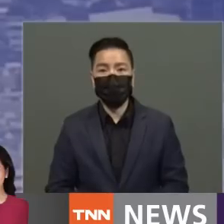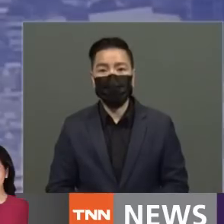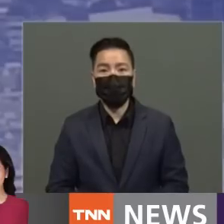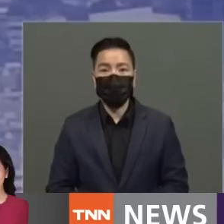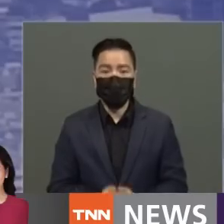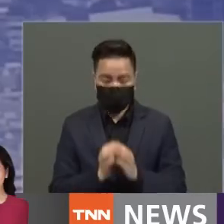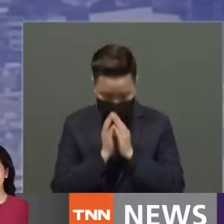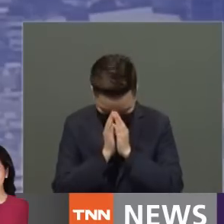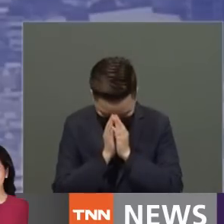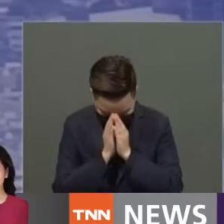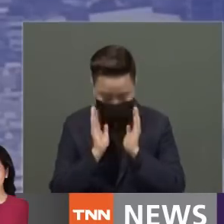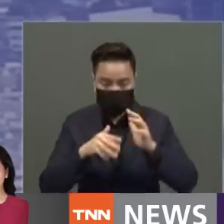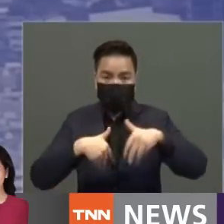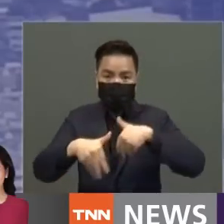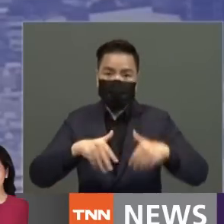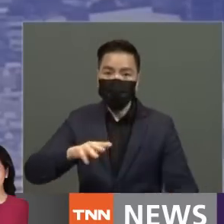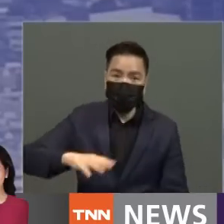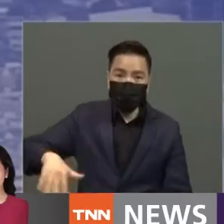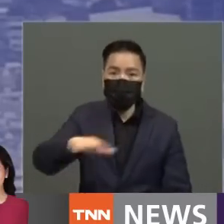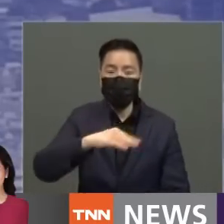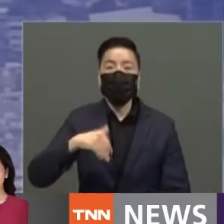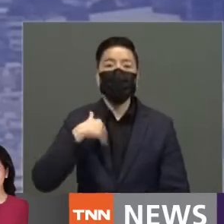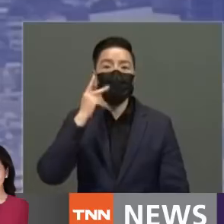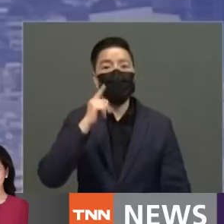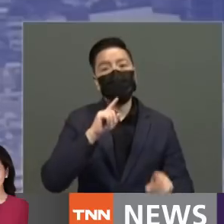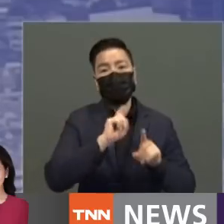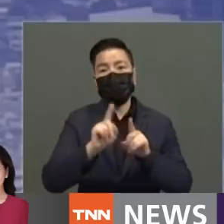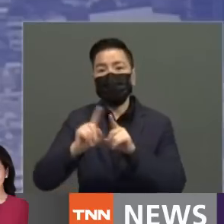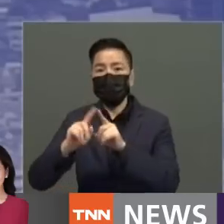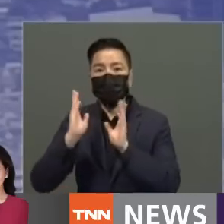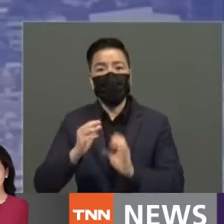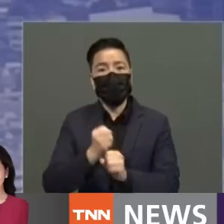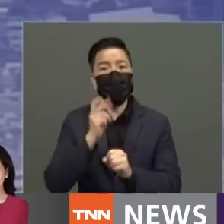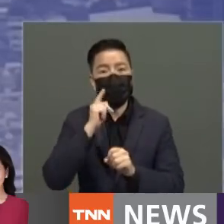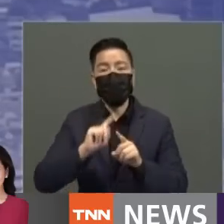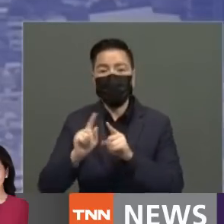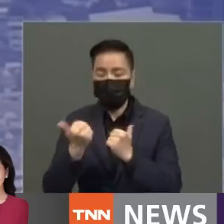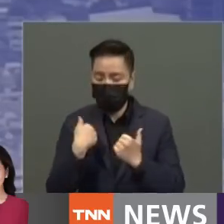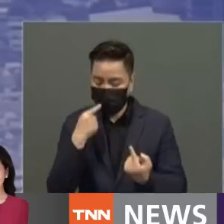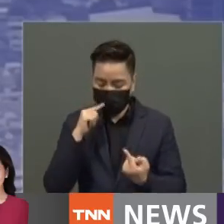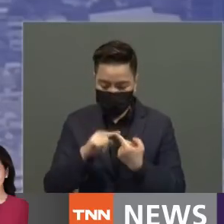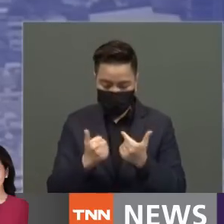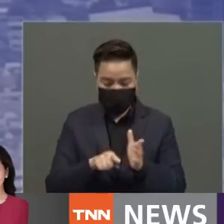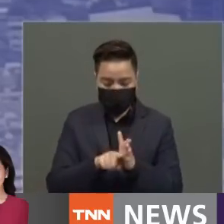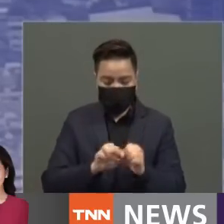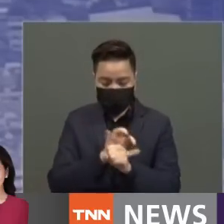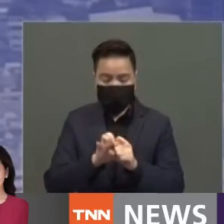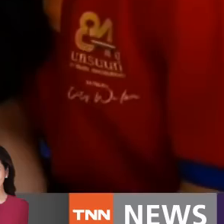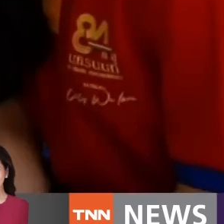ว่ามีผู้หายป่วยเพิ่มวันนี้ 3,687 คนหายป่วยสะสมระลอกเมษาย